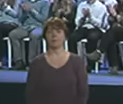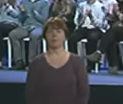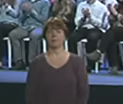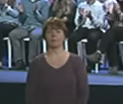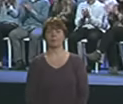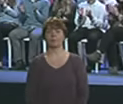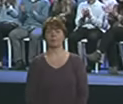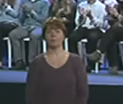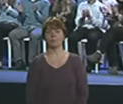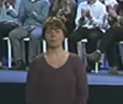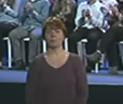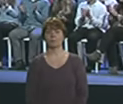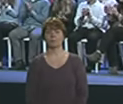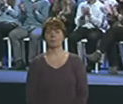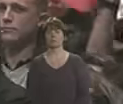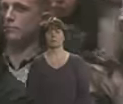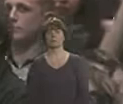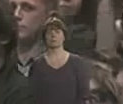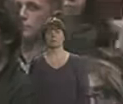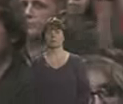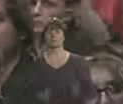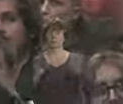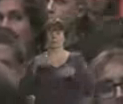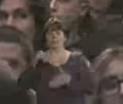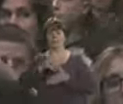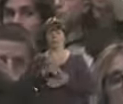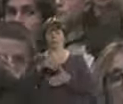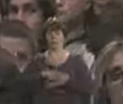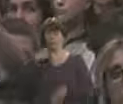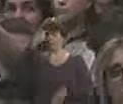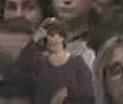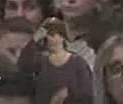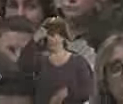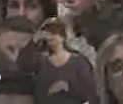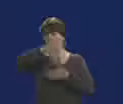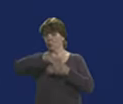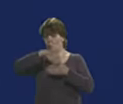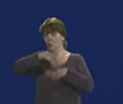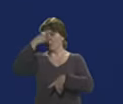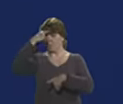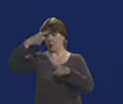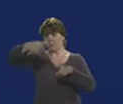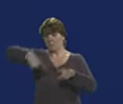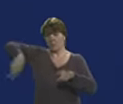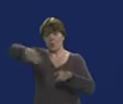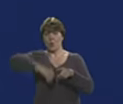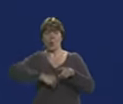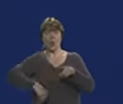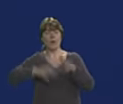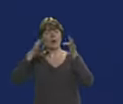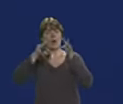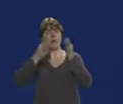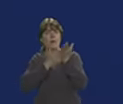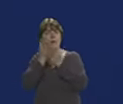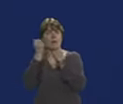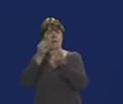Et d'ailleurs, ce soir, je veux penser à tous ces ouvriers de la filière nucléaire